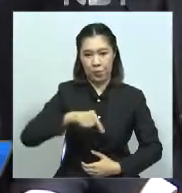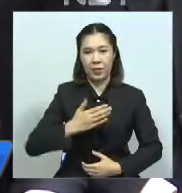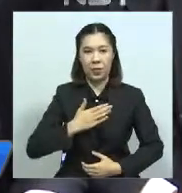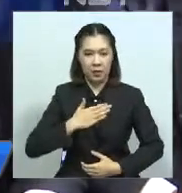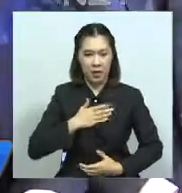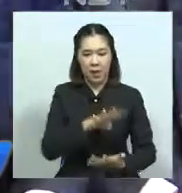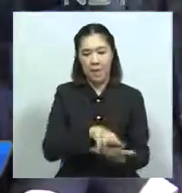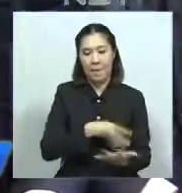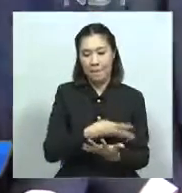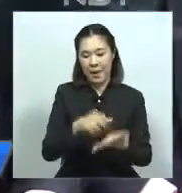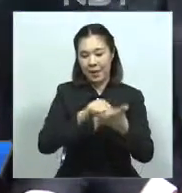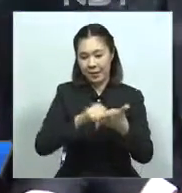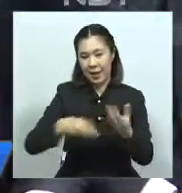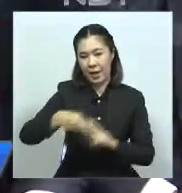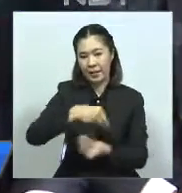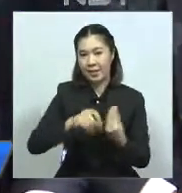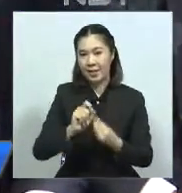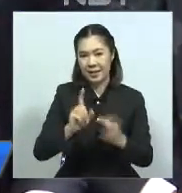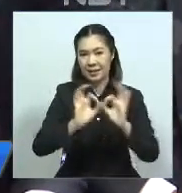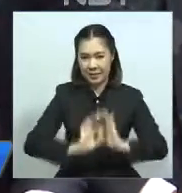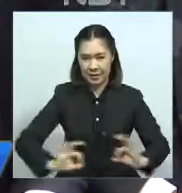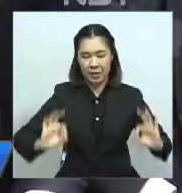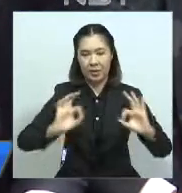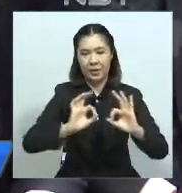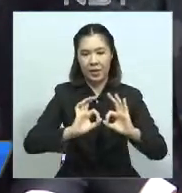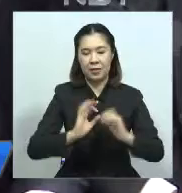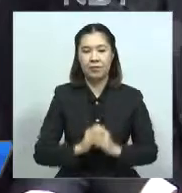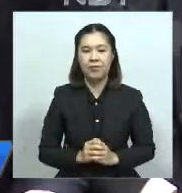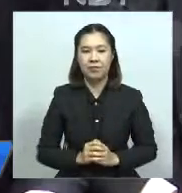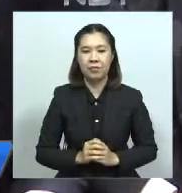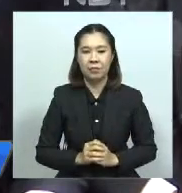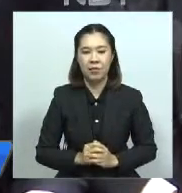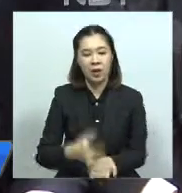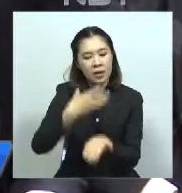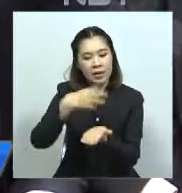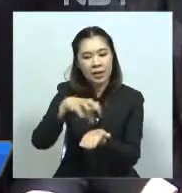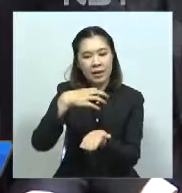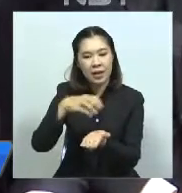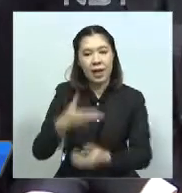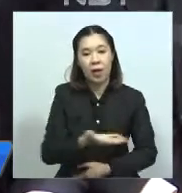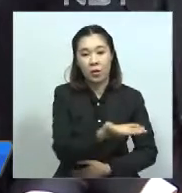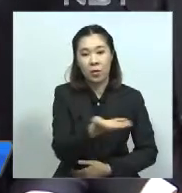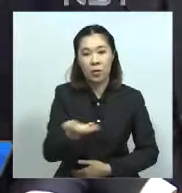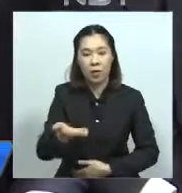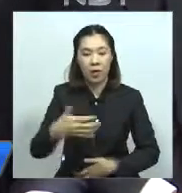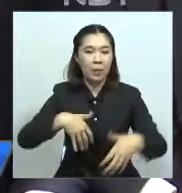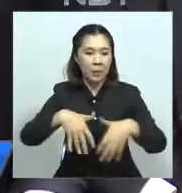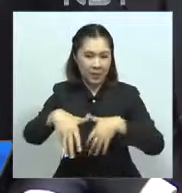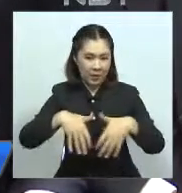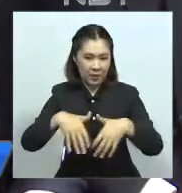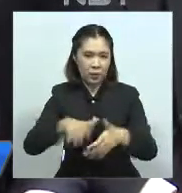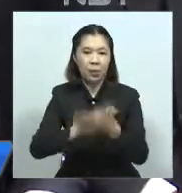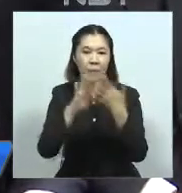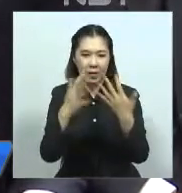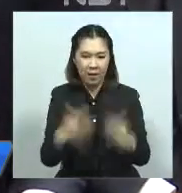ยบายในการแก้ไขปัญหาเศรษฐกิจที่สำคัญตอนที่เราได้บอกกับพี่น้องประชาชนไว้ในช่วงเลือกตั้งนะครับเราก็มีนโยบ